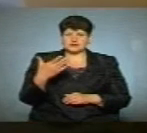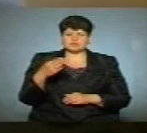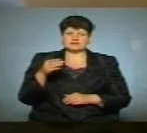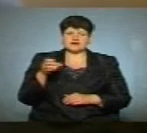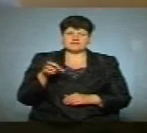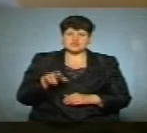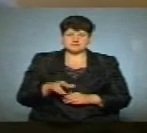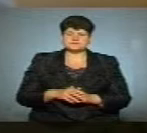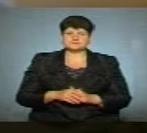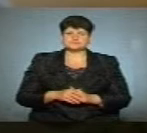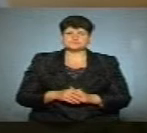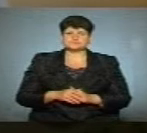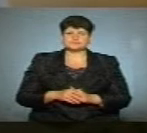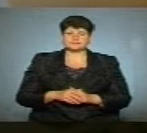травня